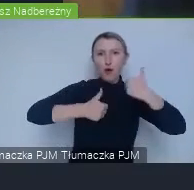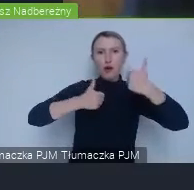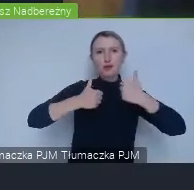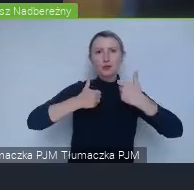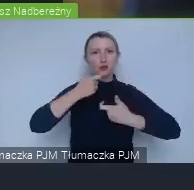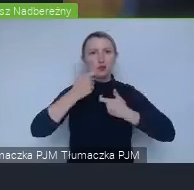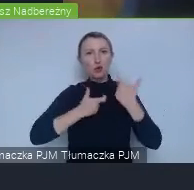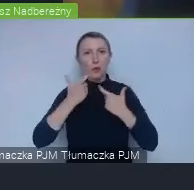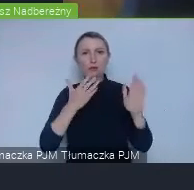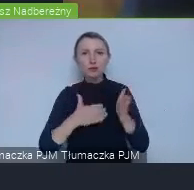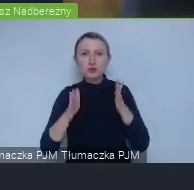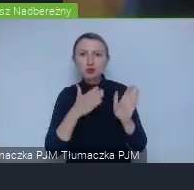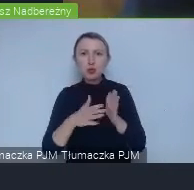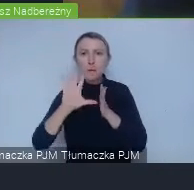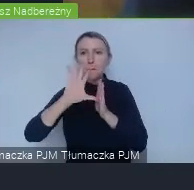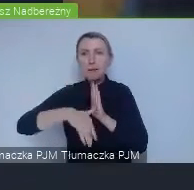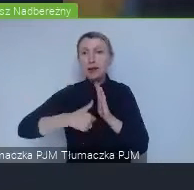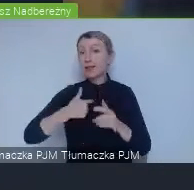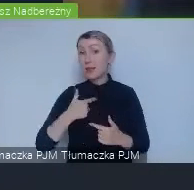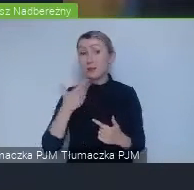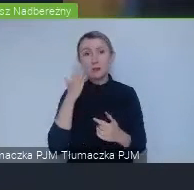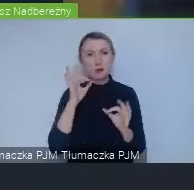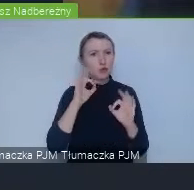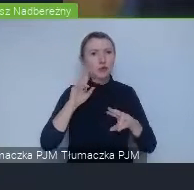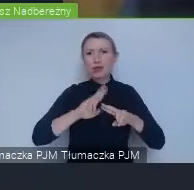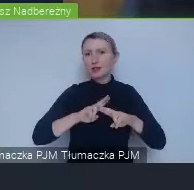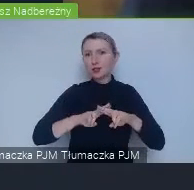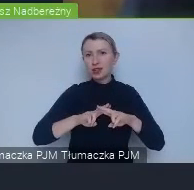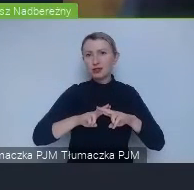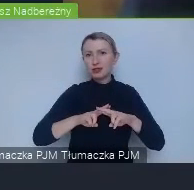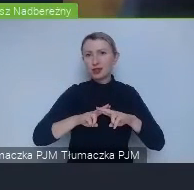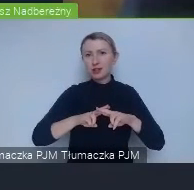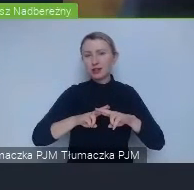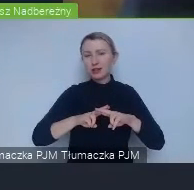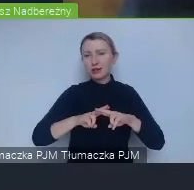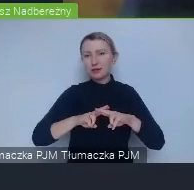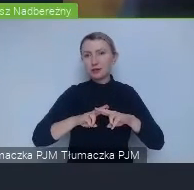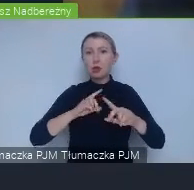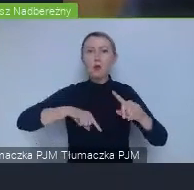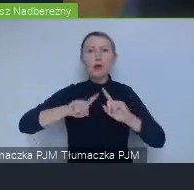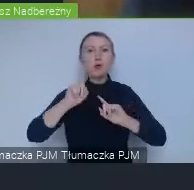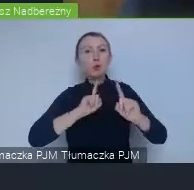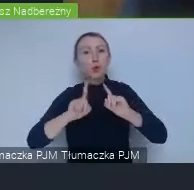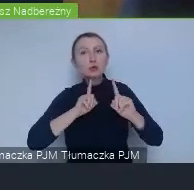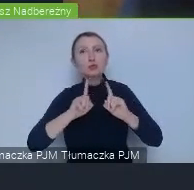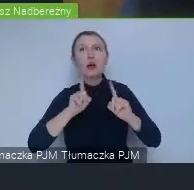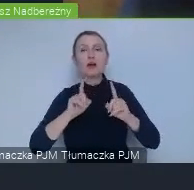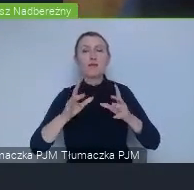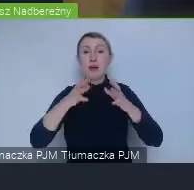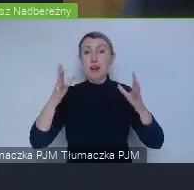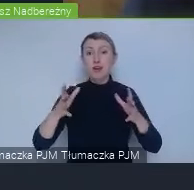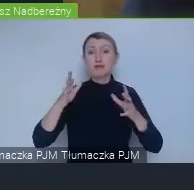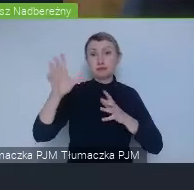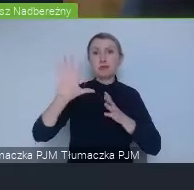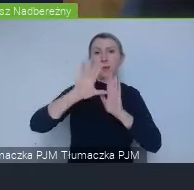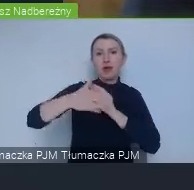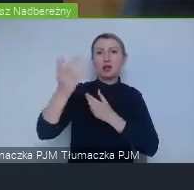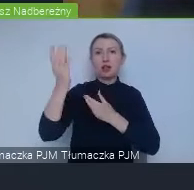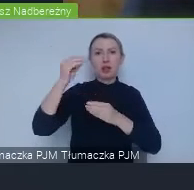profilowania miasta. Dla mnie jest to bardzo dobre narzędzie w momencie, kiedy rozmawiamy z dużymi graczami,